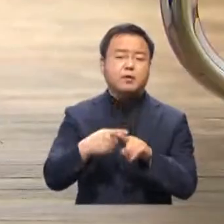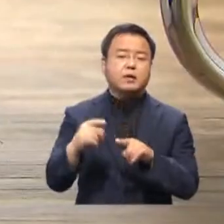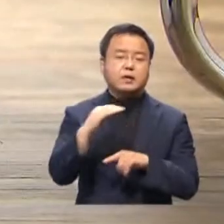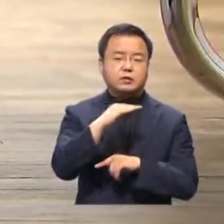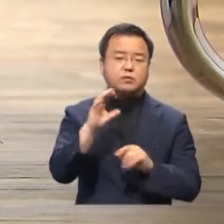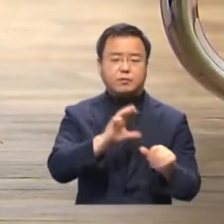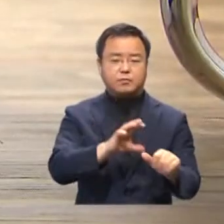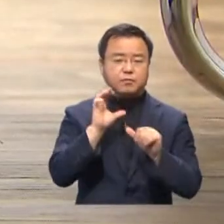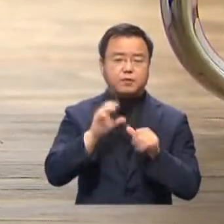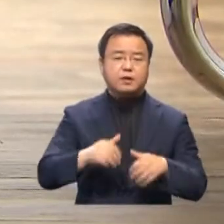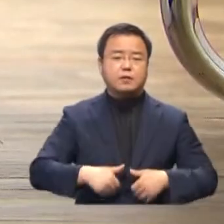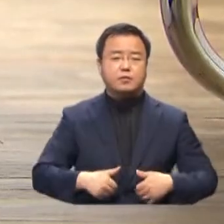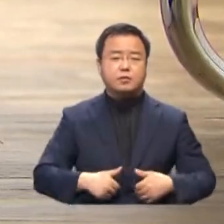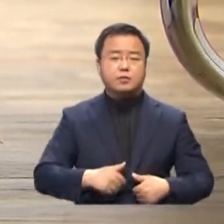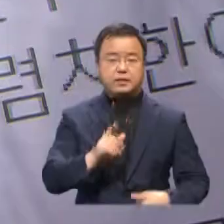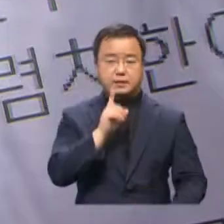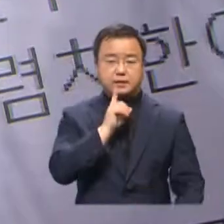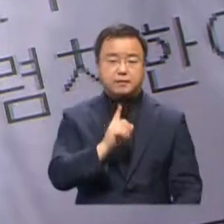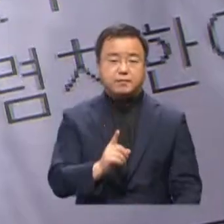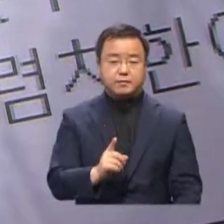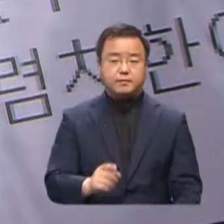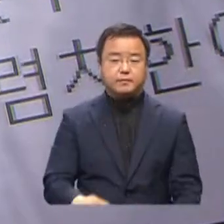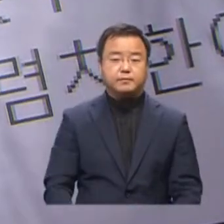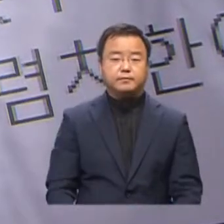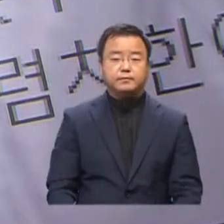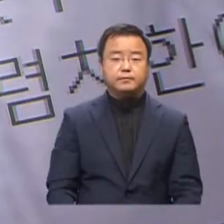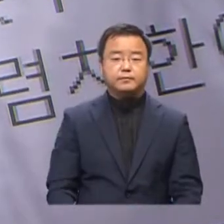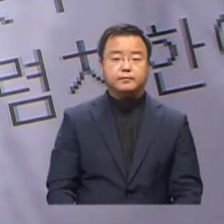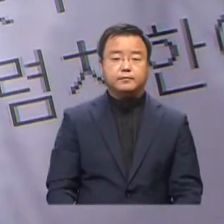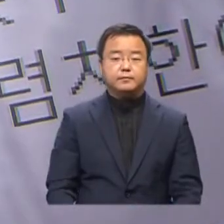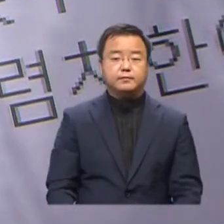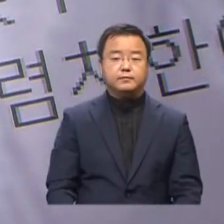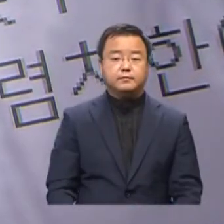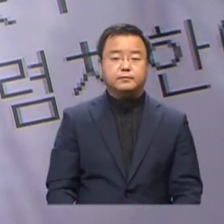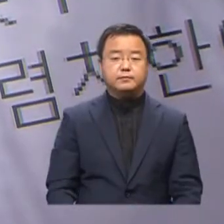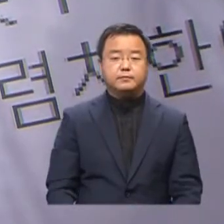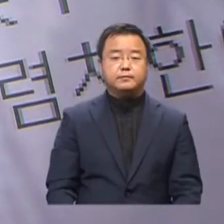반영해야 한다고 덧붙였습니다 입에 쓴 유수 철 합니다